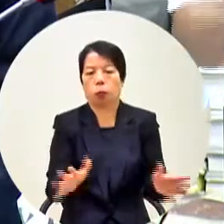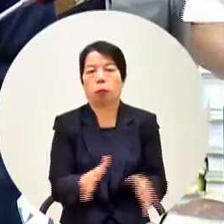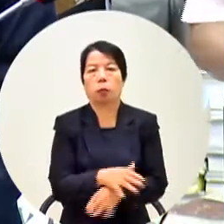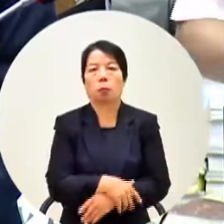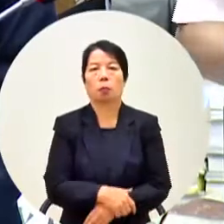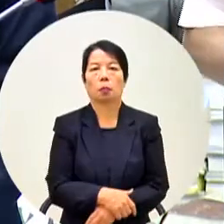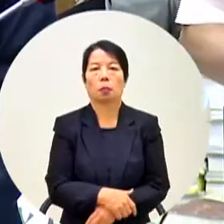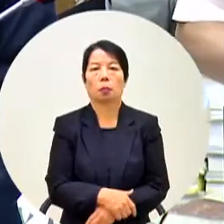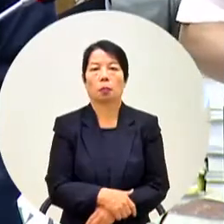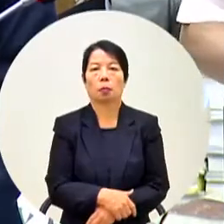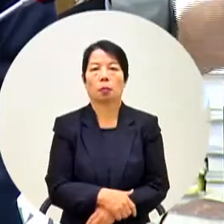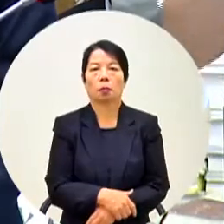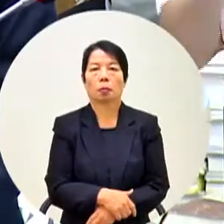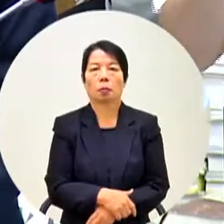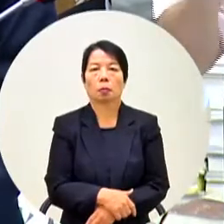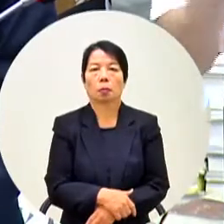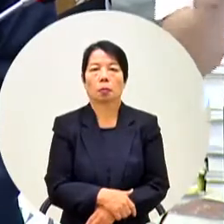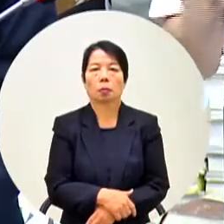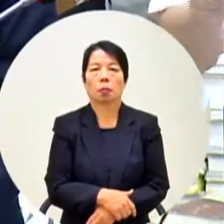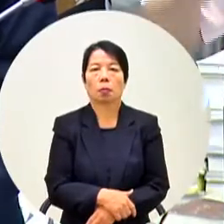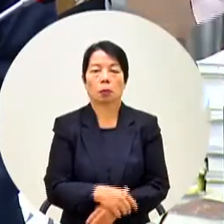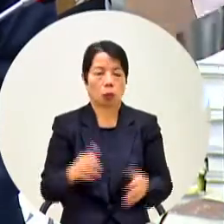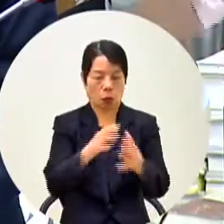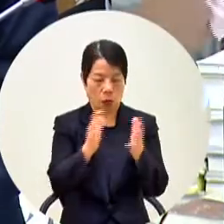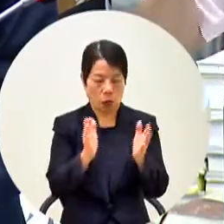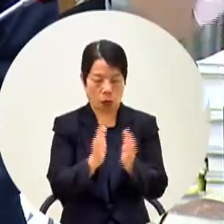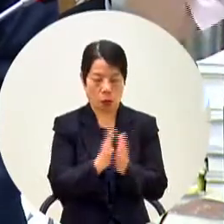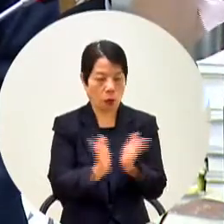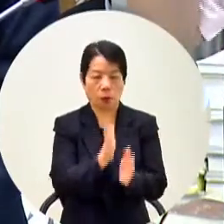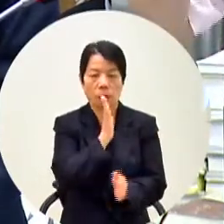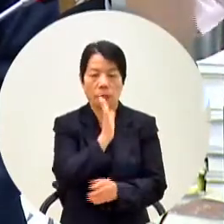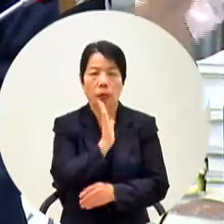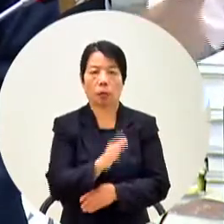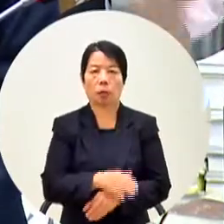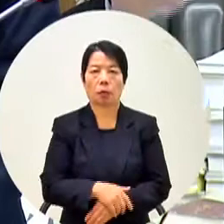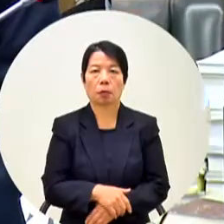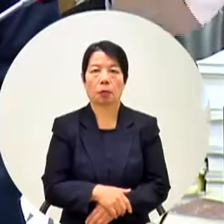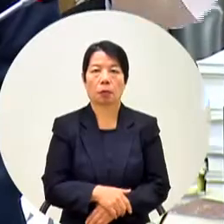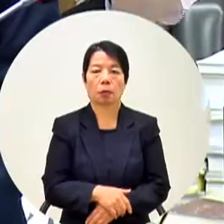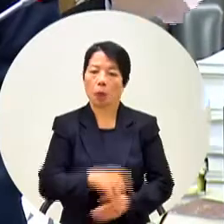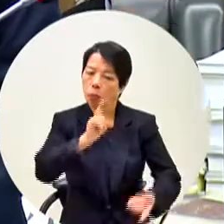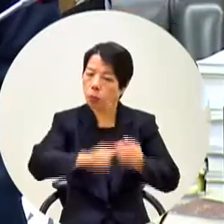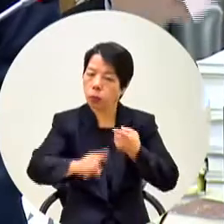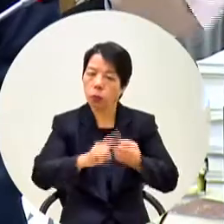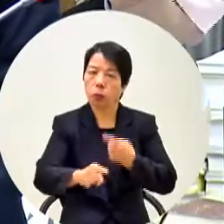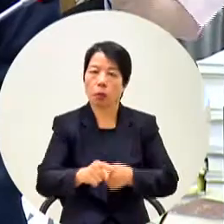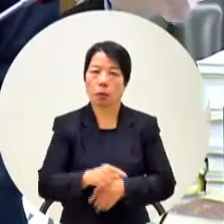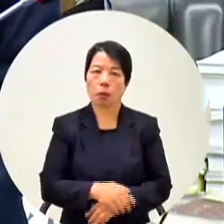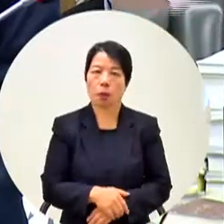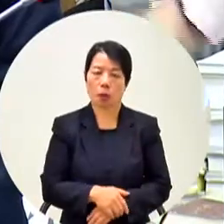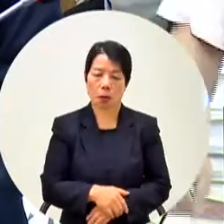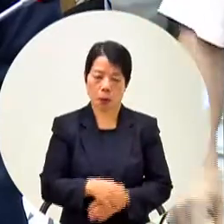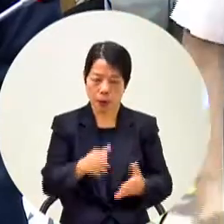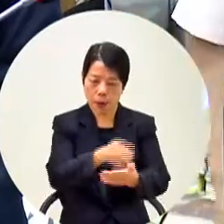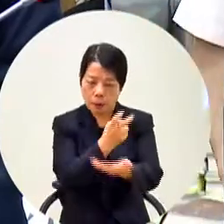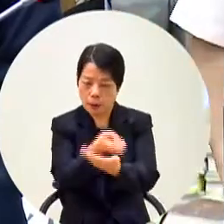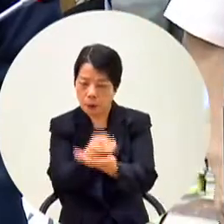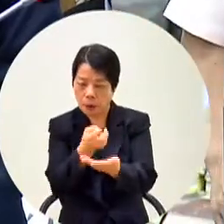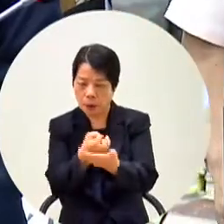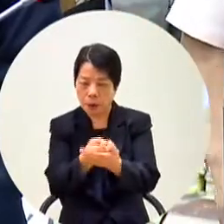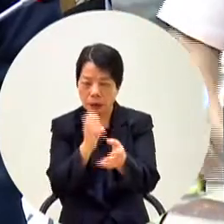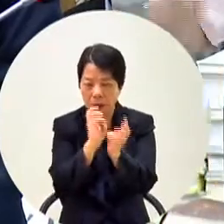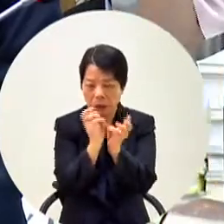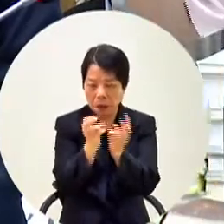哦，我甲看，拢总是迄个无应该挑鸡蛋里挑骨头的毛